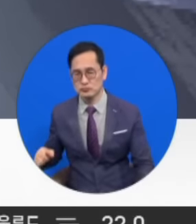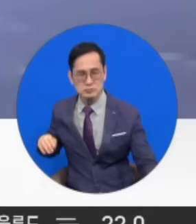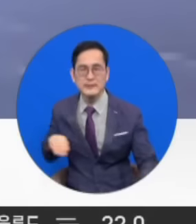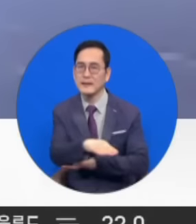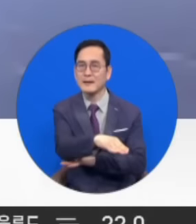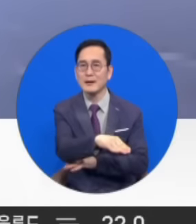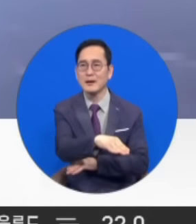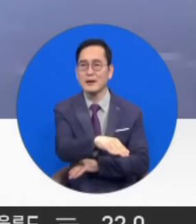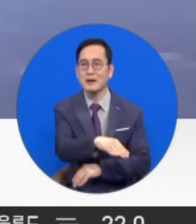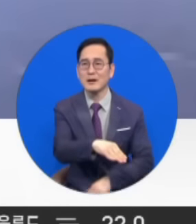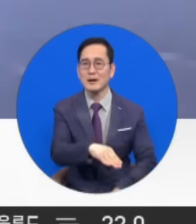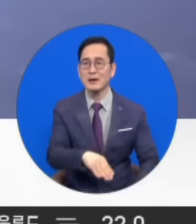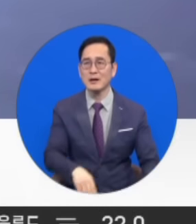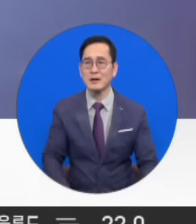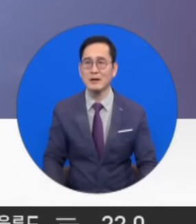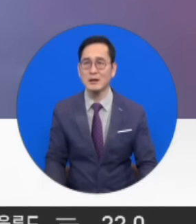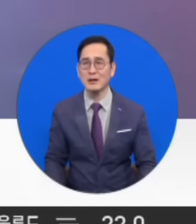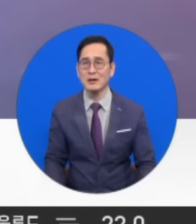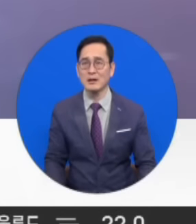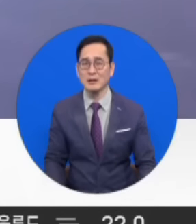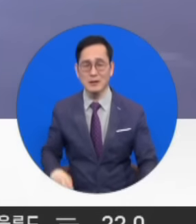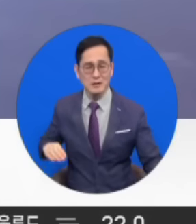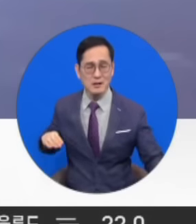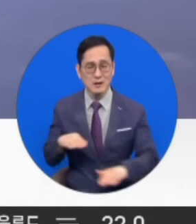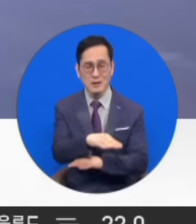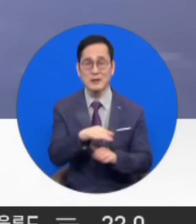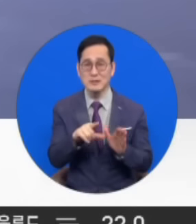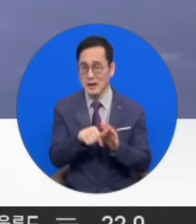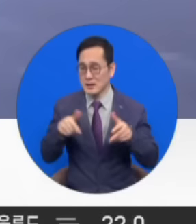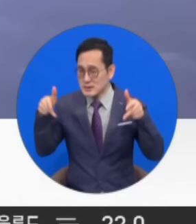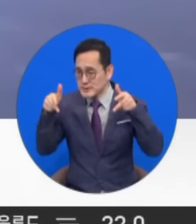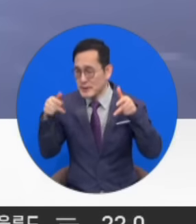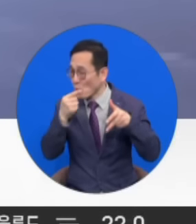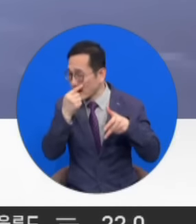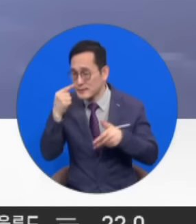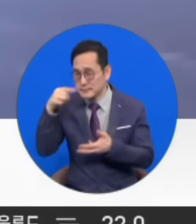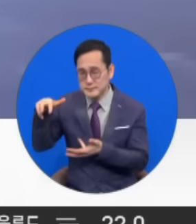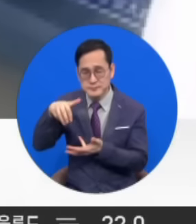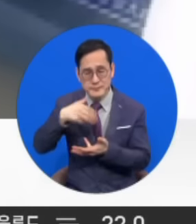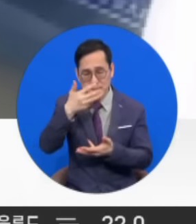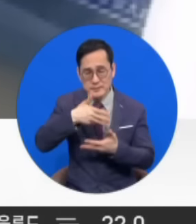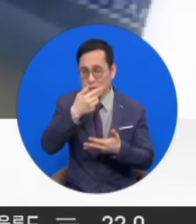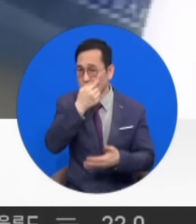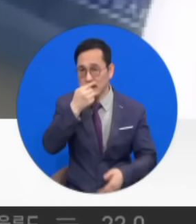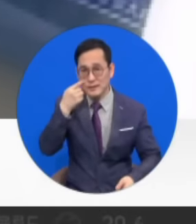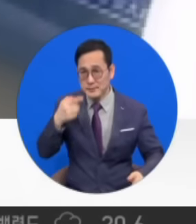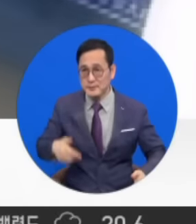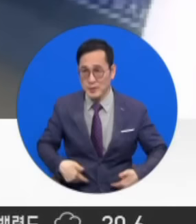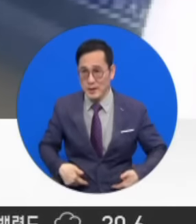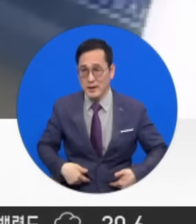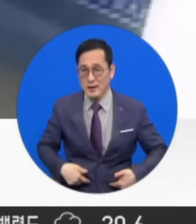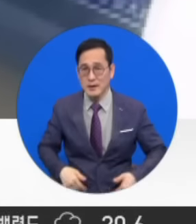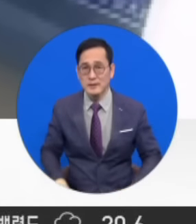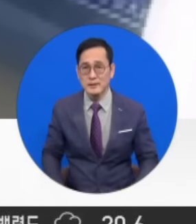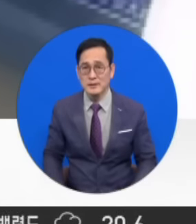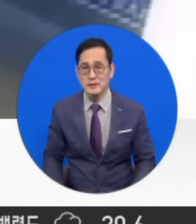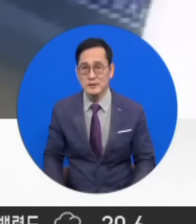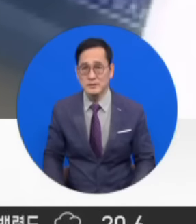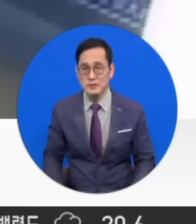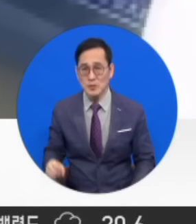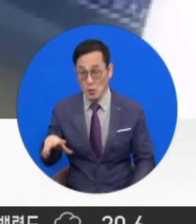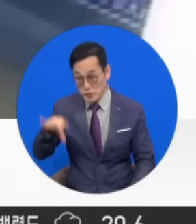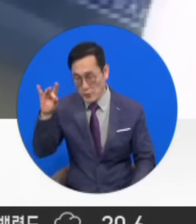역주행 도로로 들어서는 과정에 대한 어떤 CCTV 화면 그렇군요. 그리고 급발진으로 속도가 나기 시작한 지점의